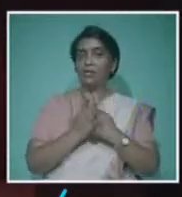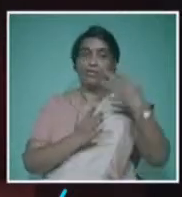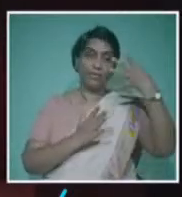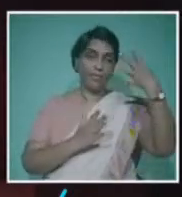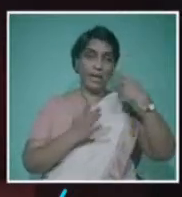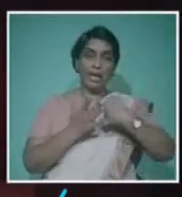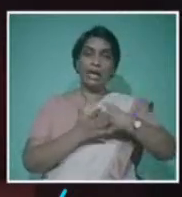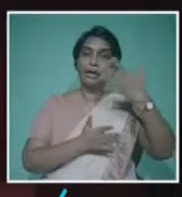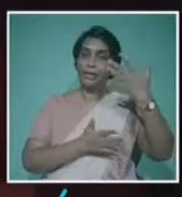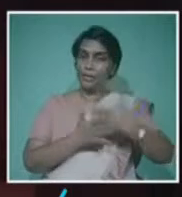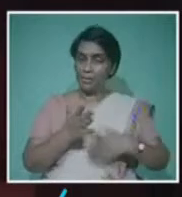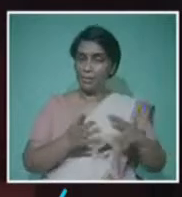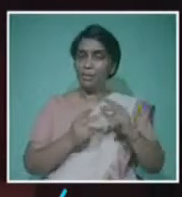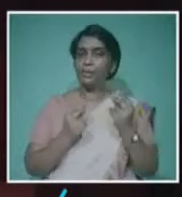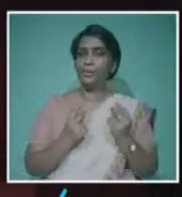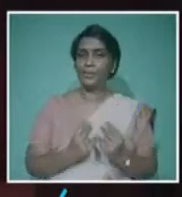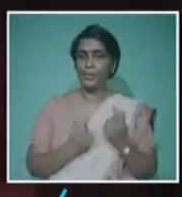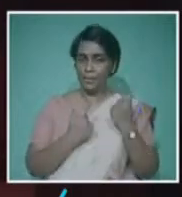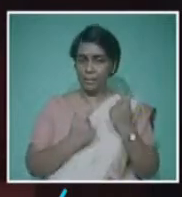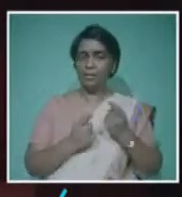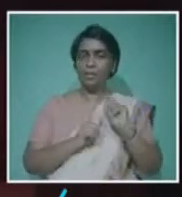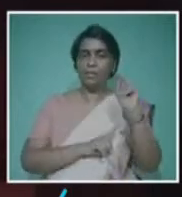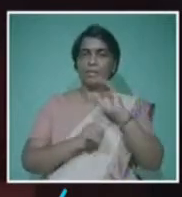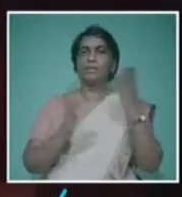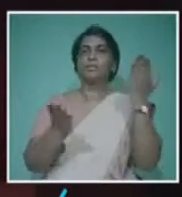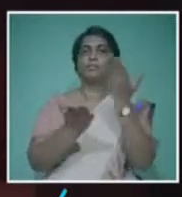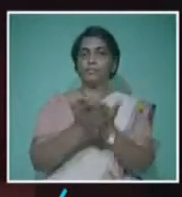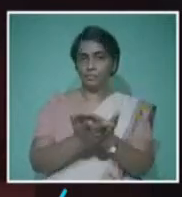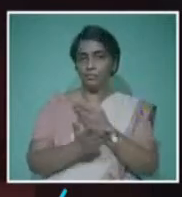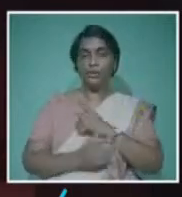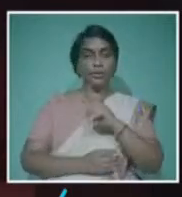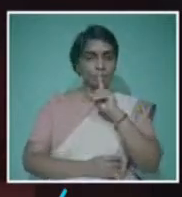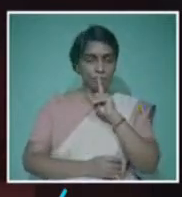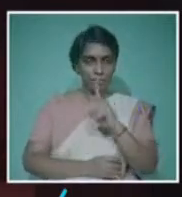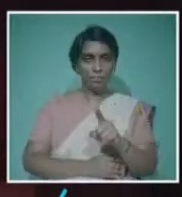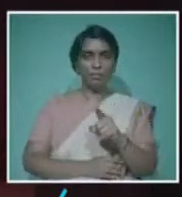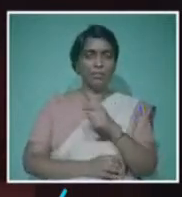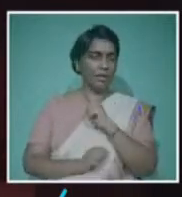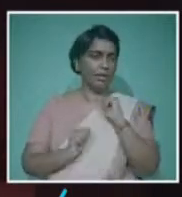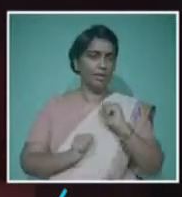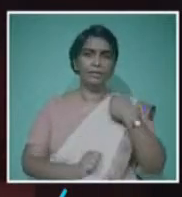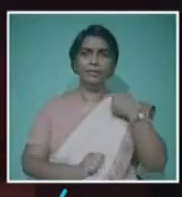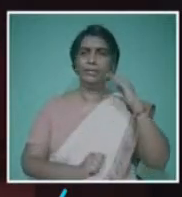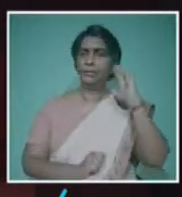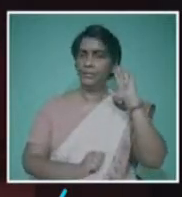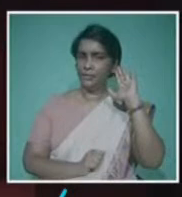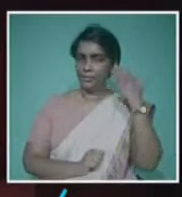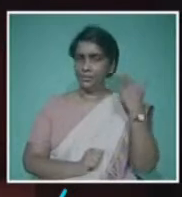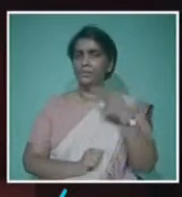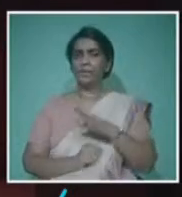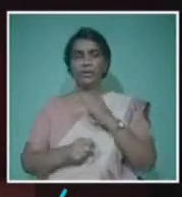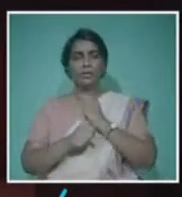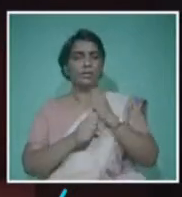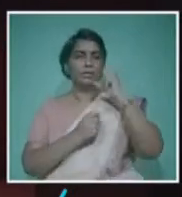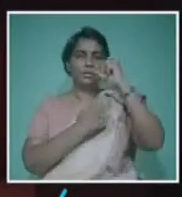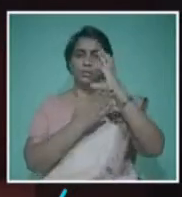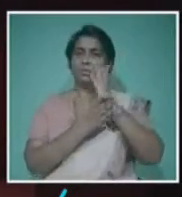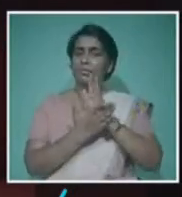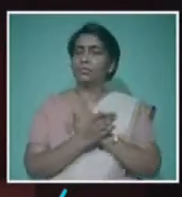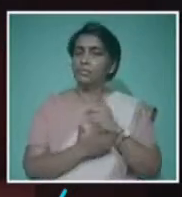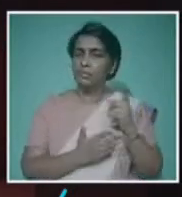එක වහාම සභාගත කරන්නයි කියලා කිව්වා. ඒ මොකද විශේෂයෙන්ම ආණ්ඩුක්‍රම